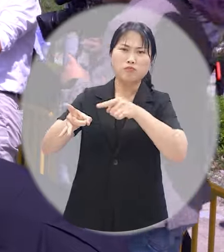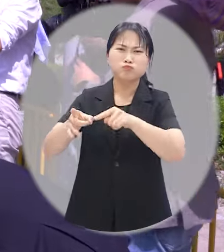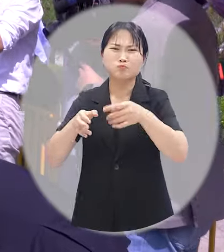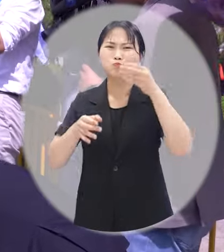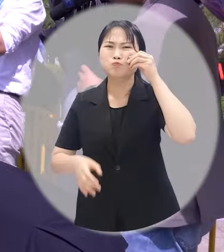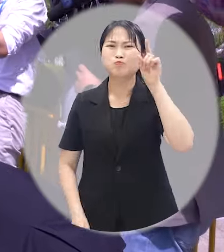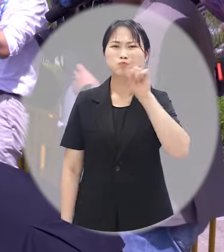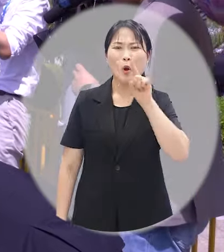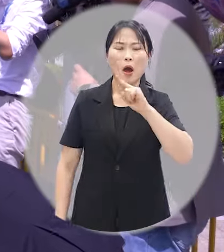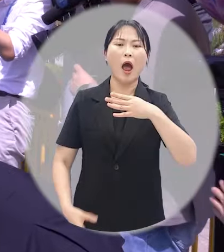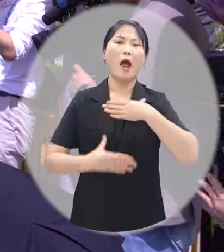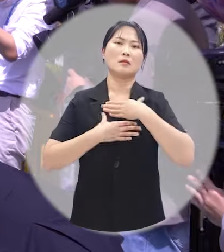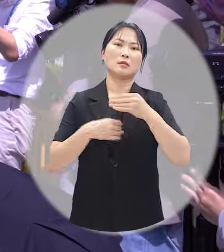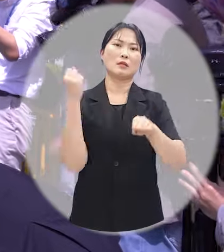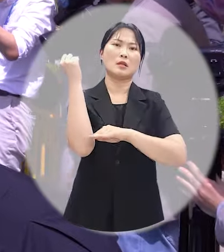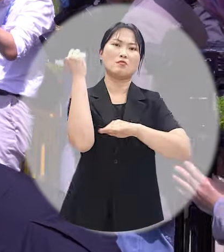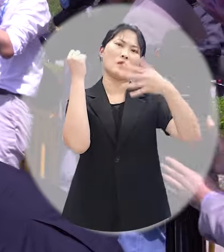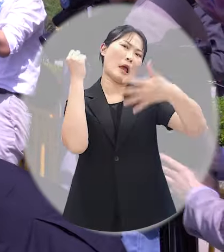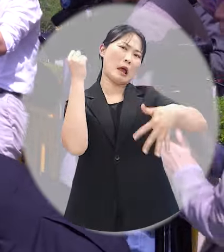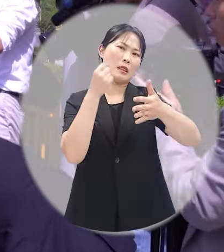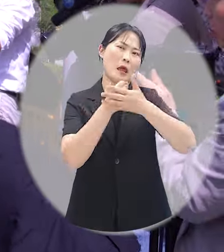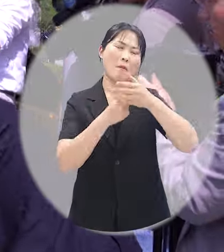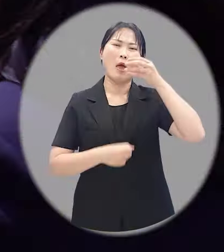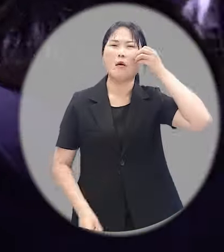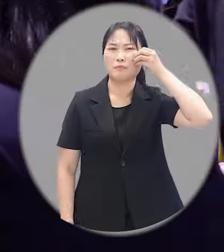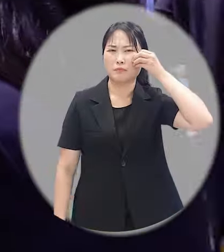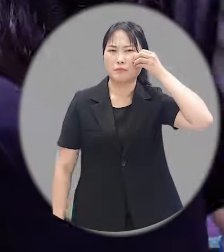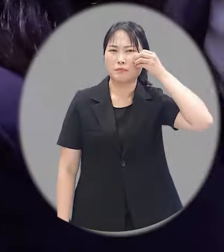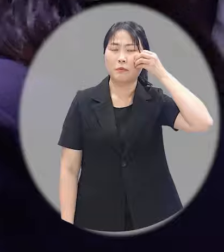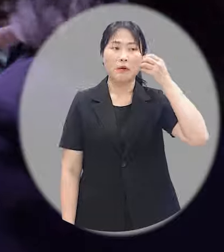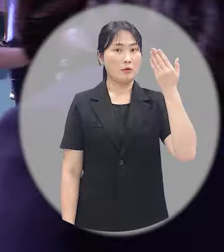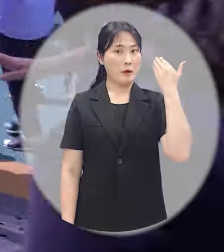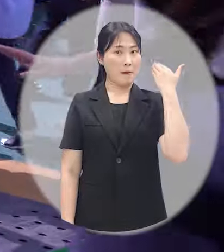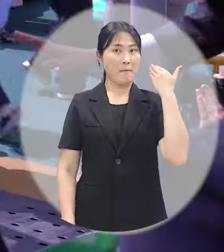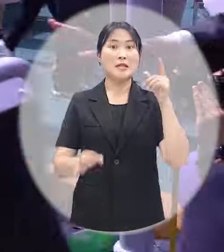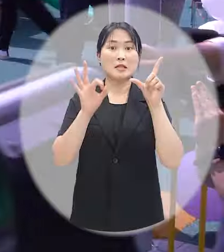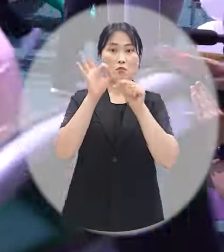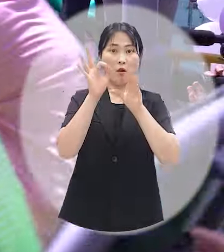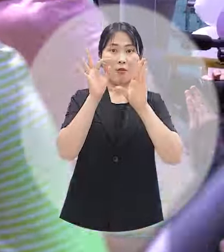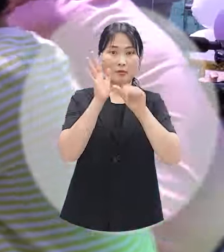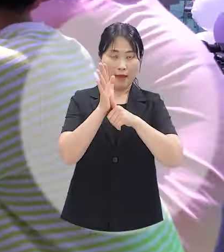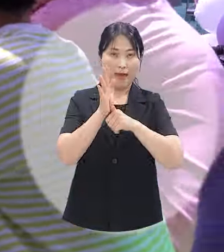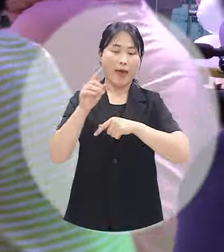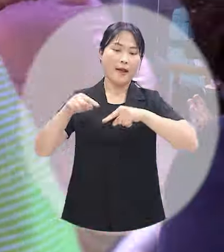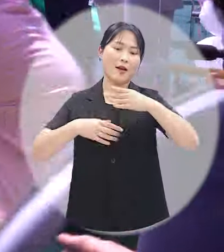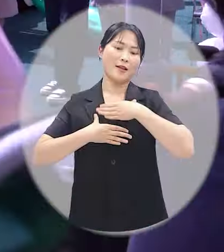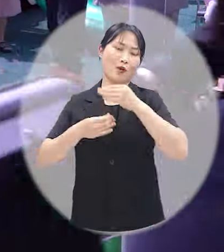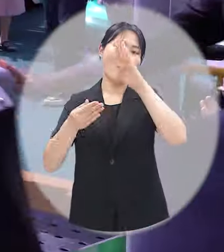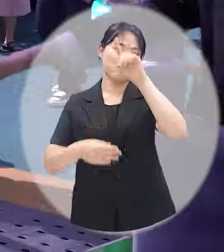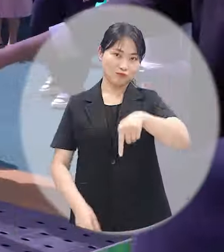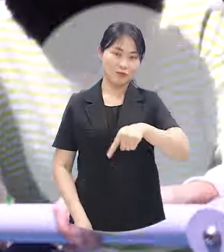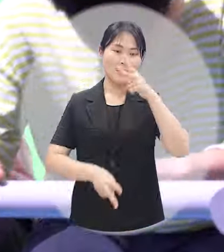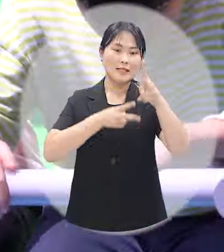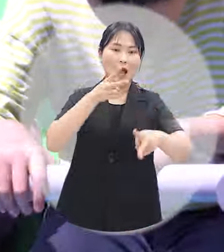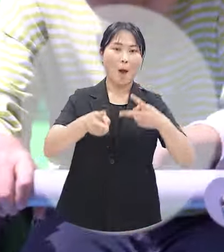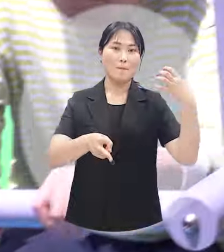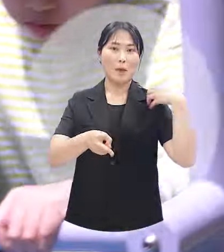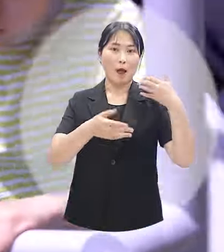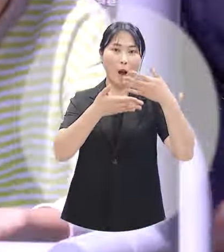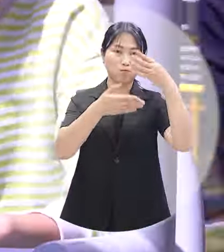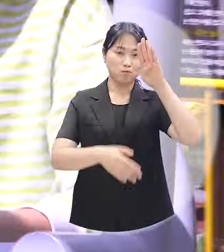않아 사용할 수 없었는데요. 지난해 10월 행정안전부와 산업통상자원부가 함께 관련 기준을 각각